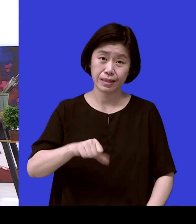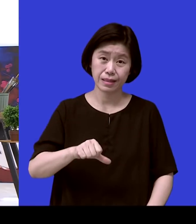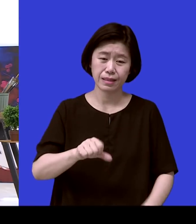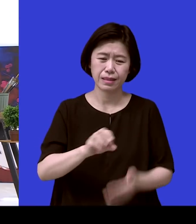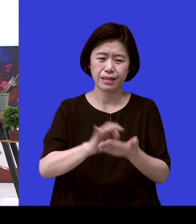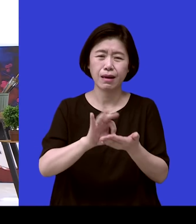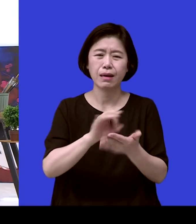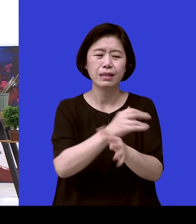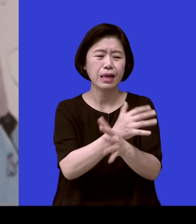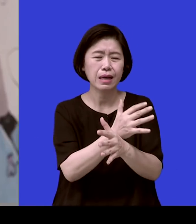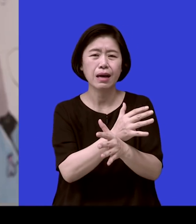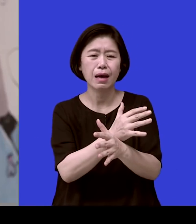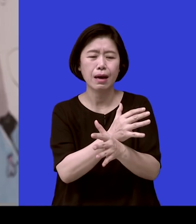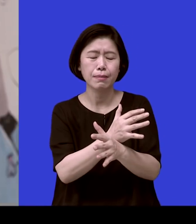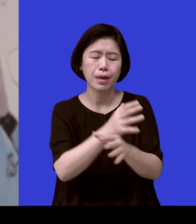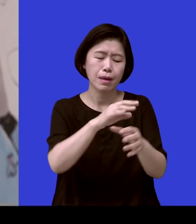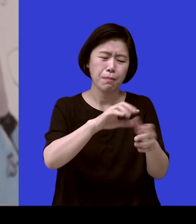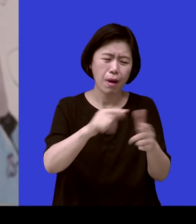부르고. 그런데